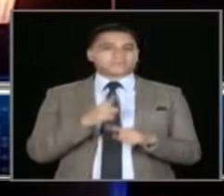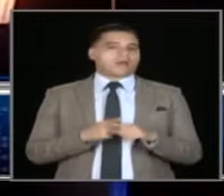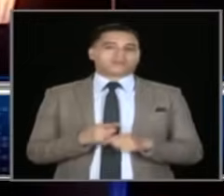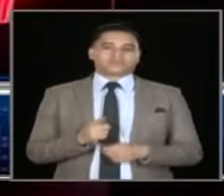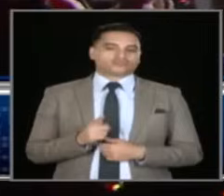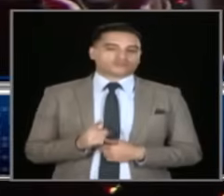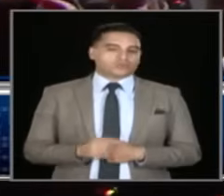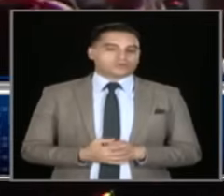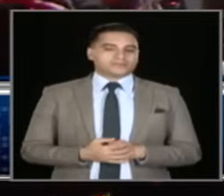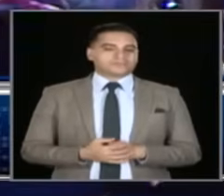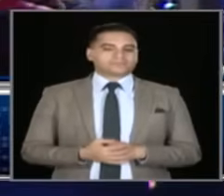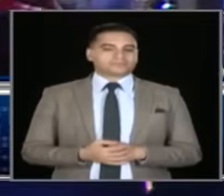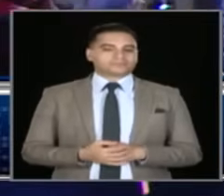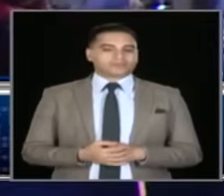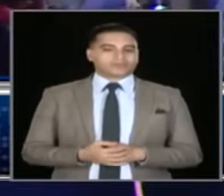خاطئة.